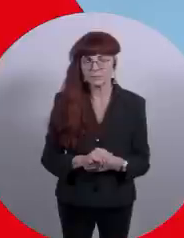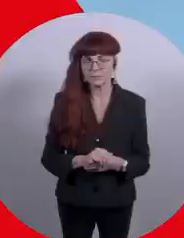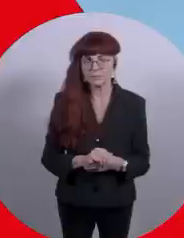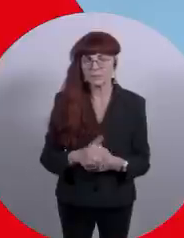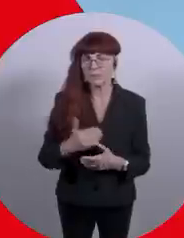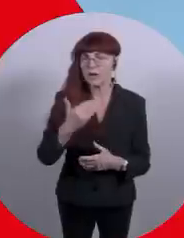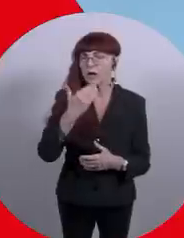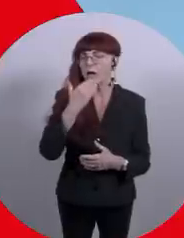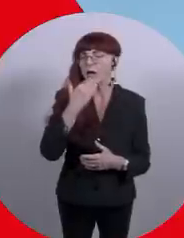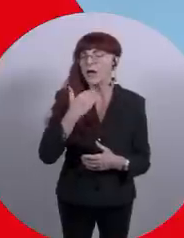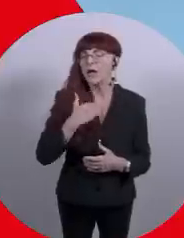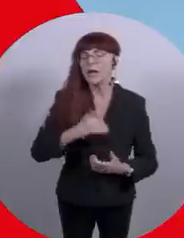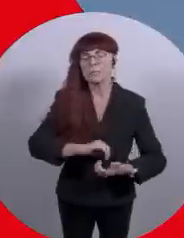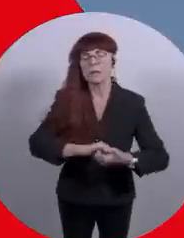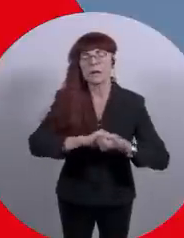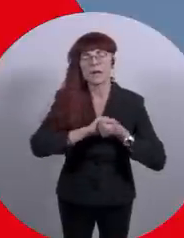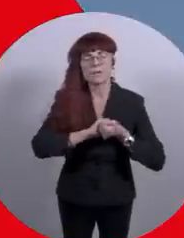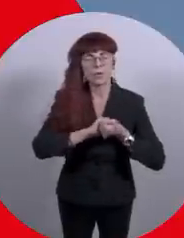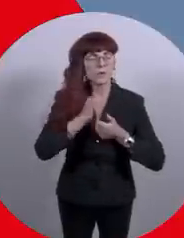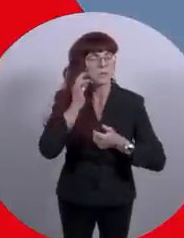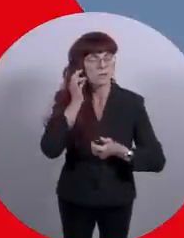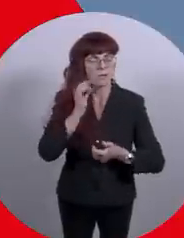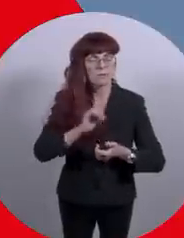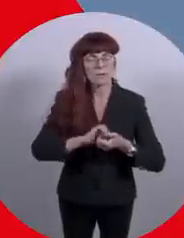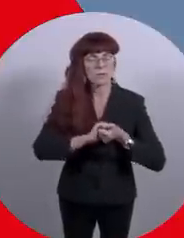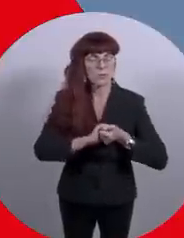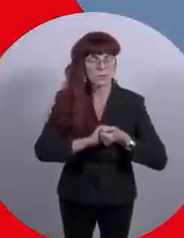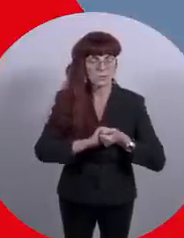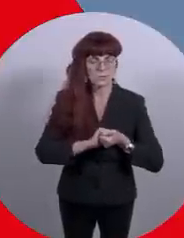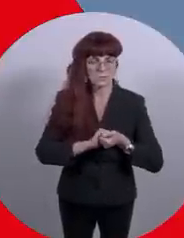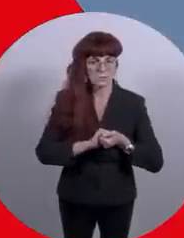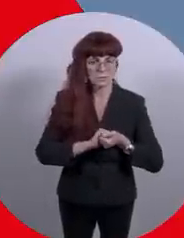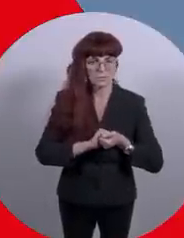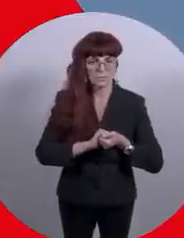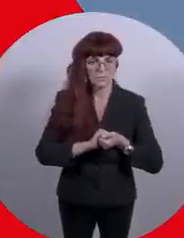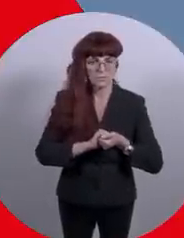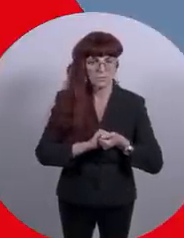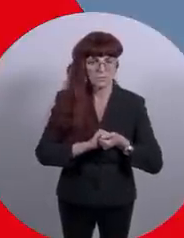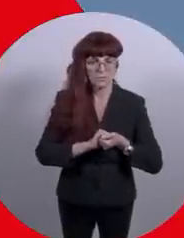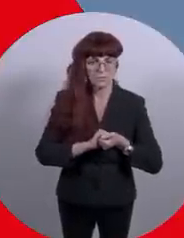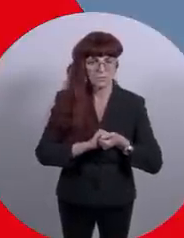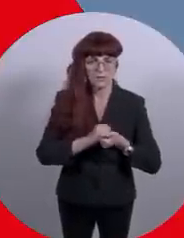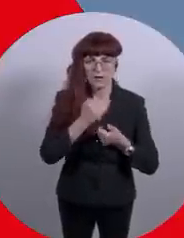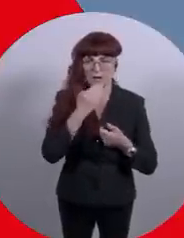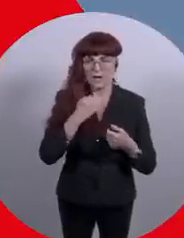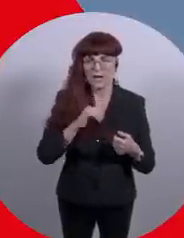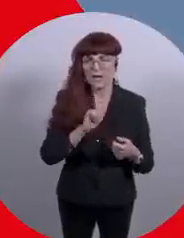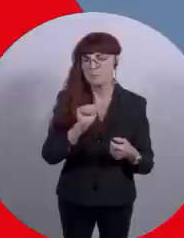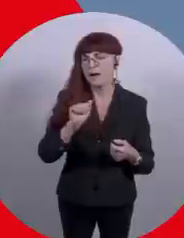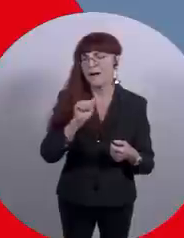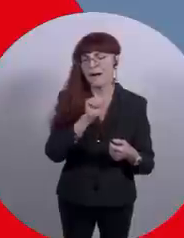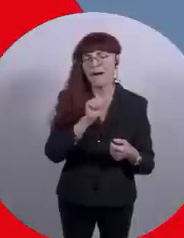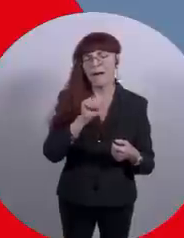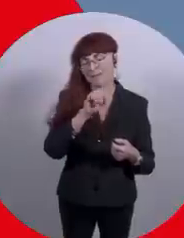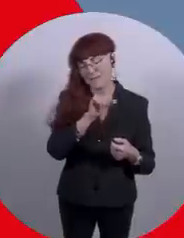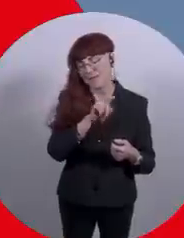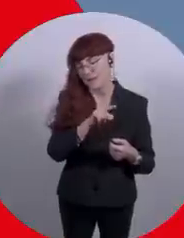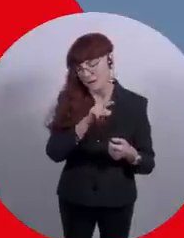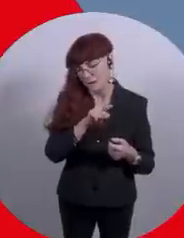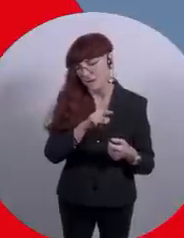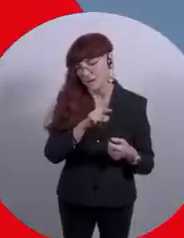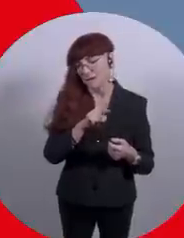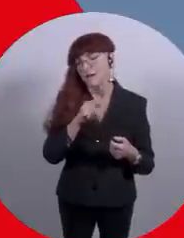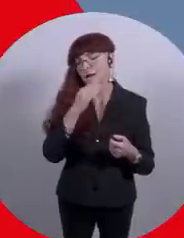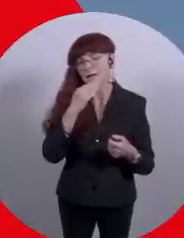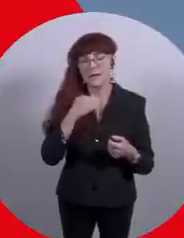liebe Genossinnen liebe Genossen lieber Andi lieber Hans-peter wir stehen